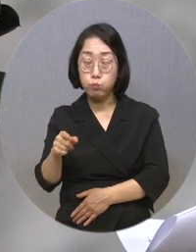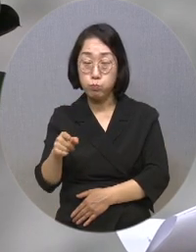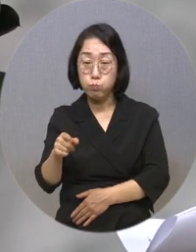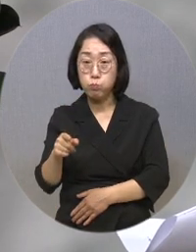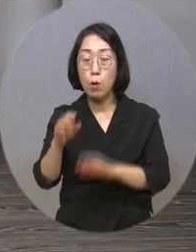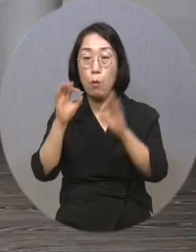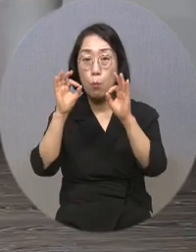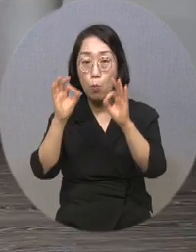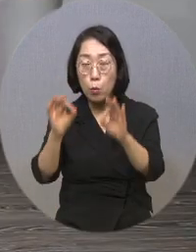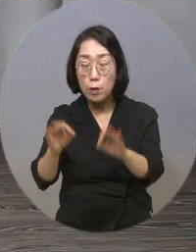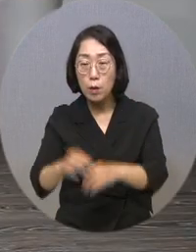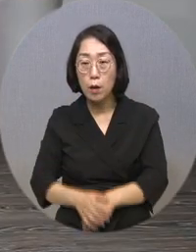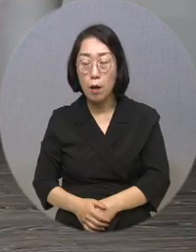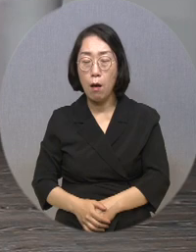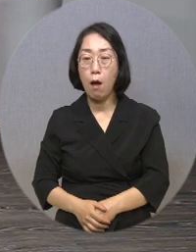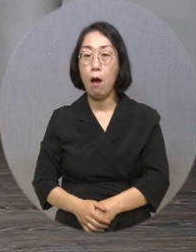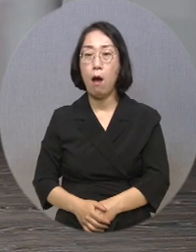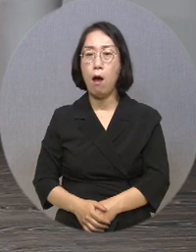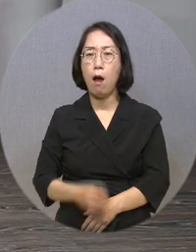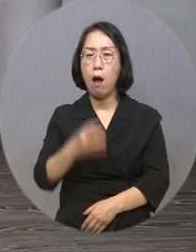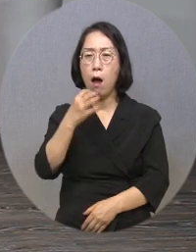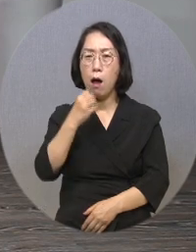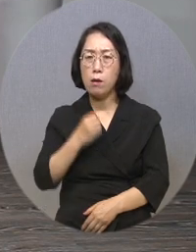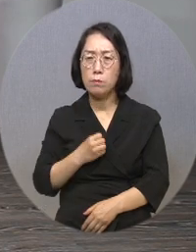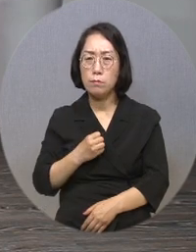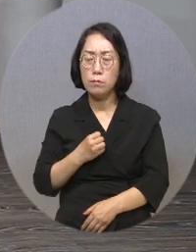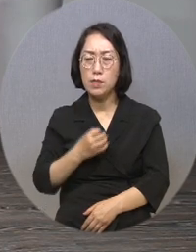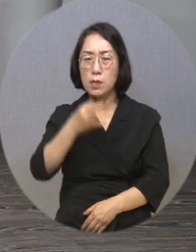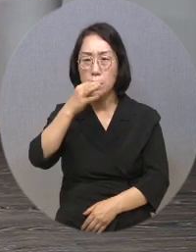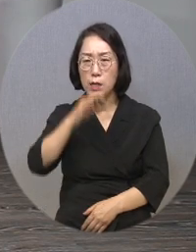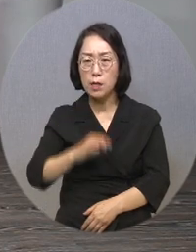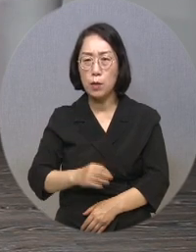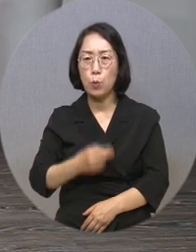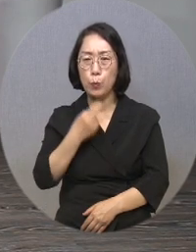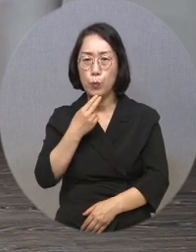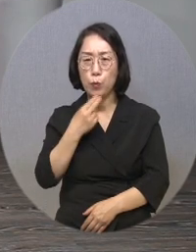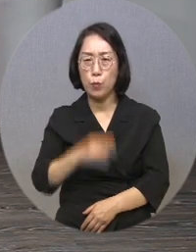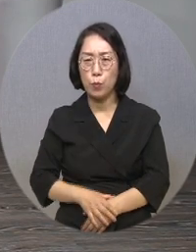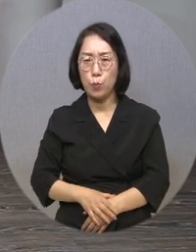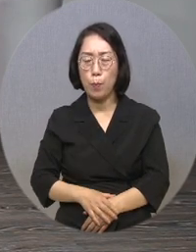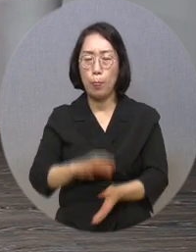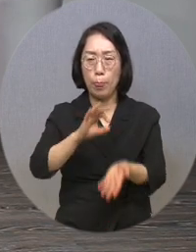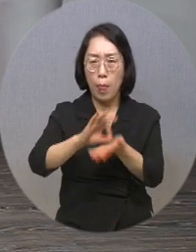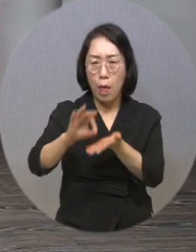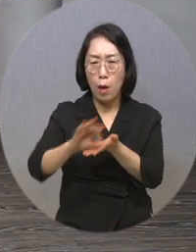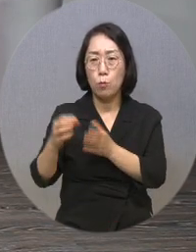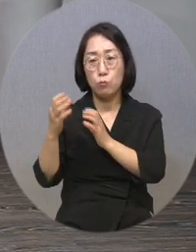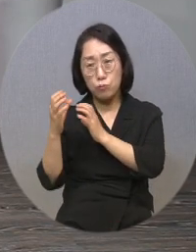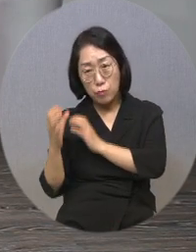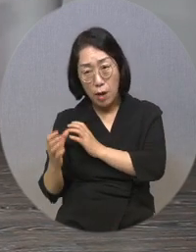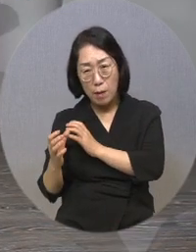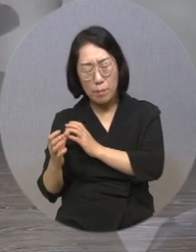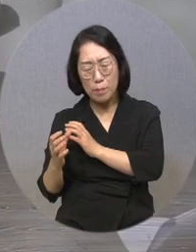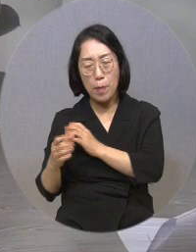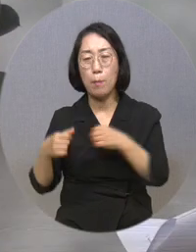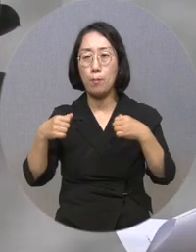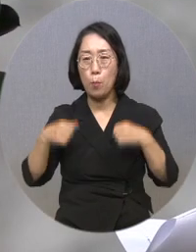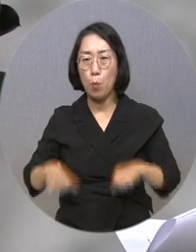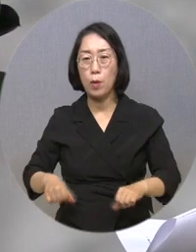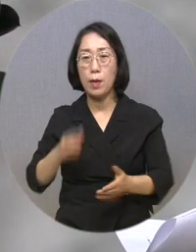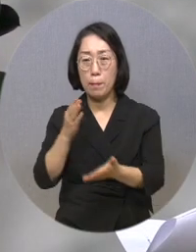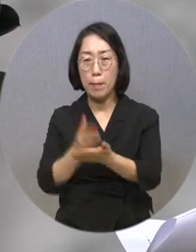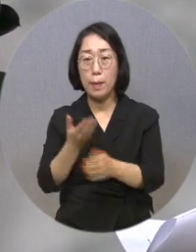보니까 계산기를 두드려 보니까 이득이 안 납니다. 결국 그러면 다른 곳으로 갈 수밖에 없죠. 그렇죠. 그런